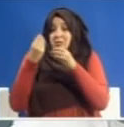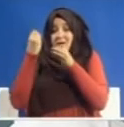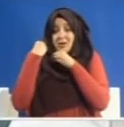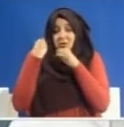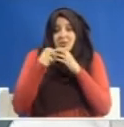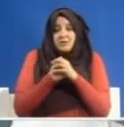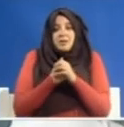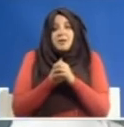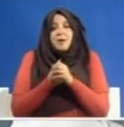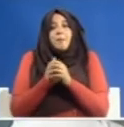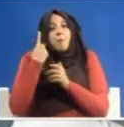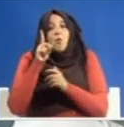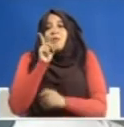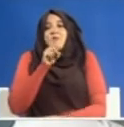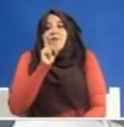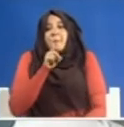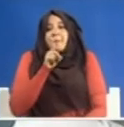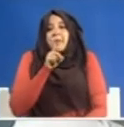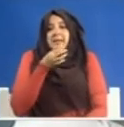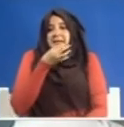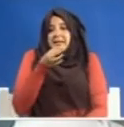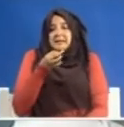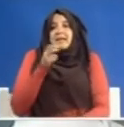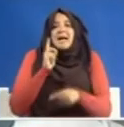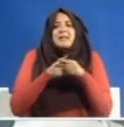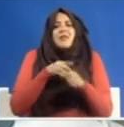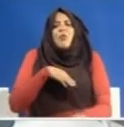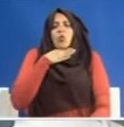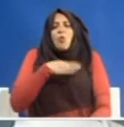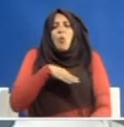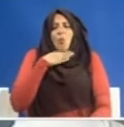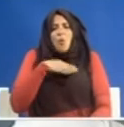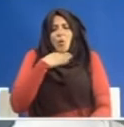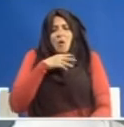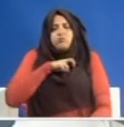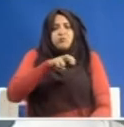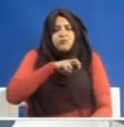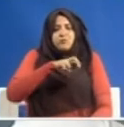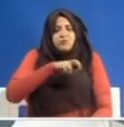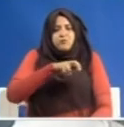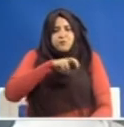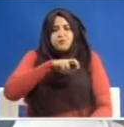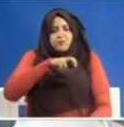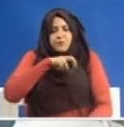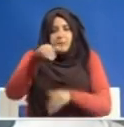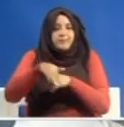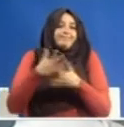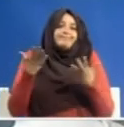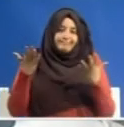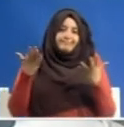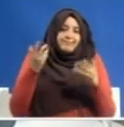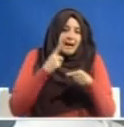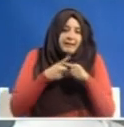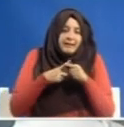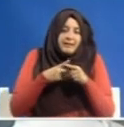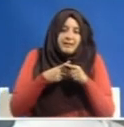إنما بالنسبة للنساء هناك حديث يعني يمنع كثرة الزيارات، هنا ينصرف المنع إلى كثرة